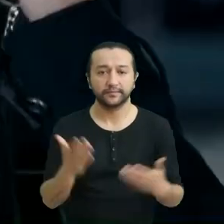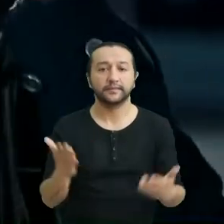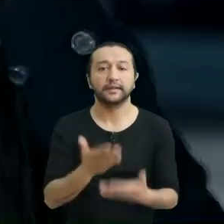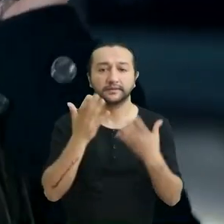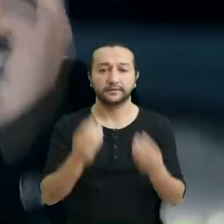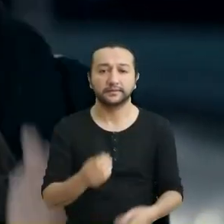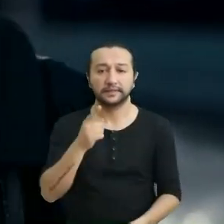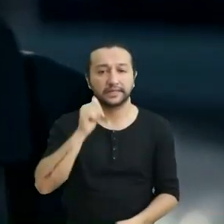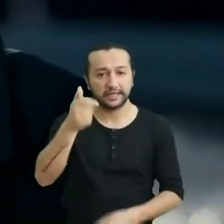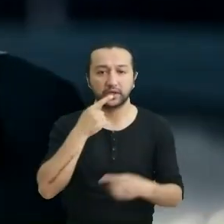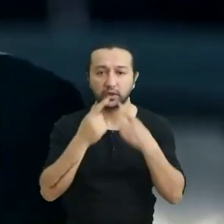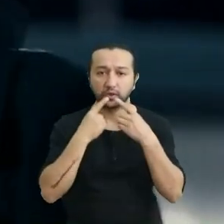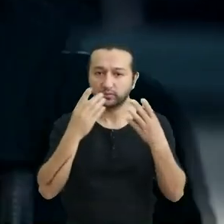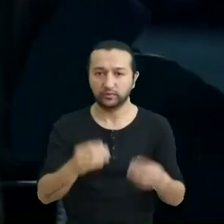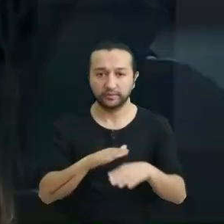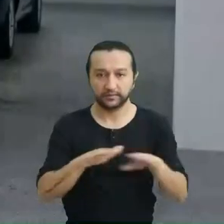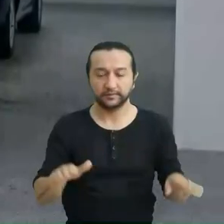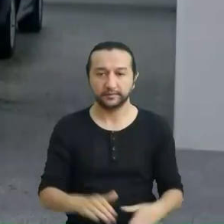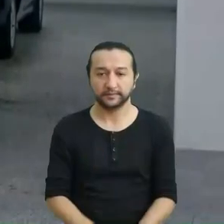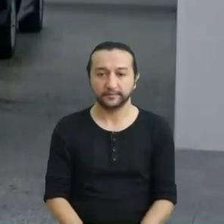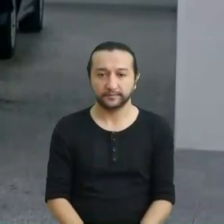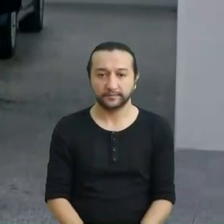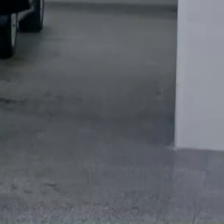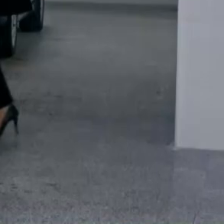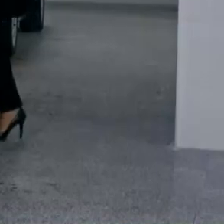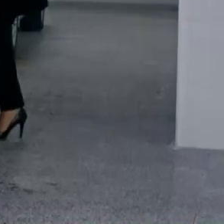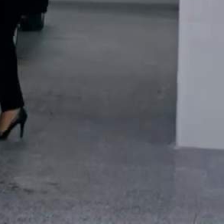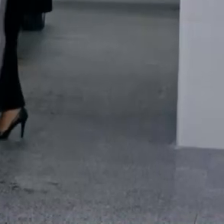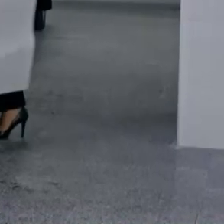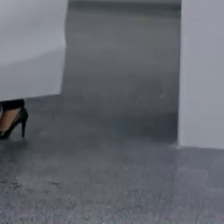Neyse, yarın konuşalım Esin, tamam mı?